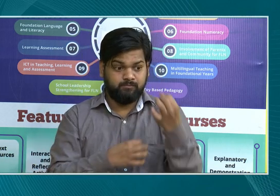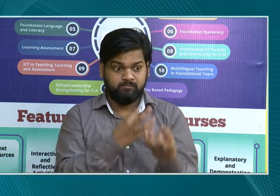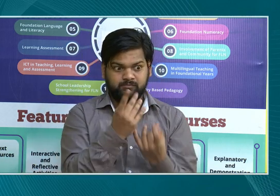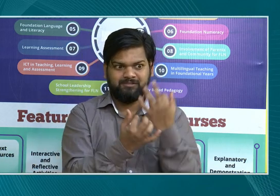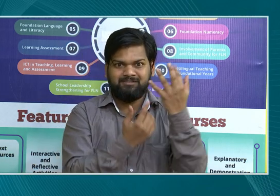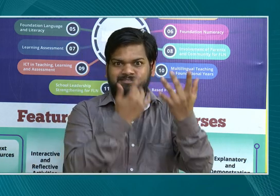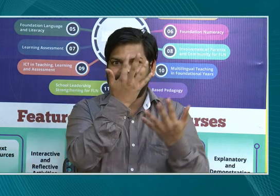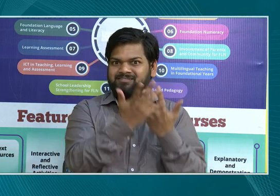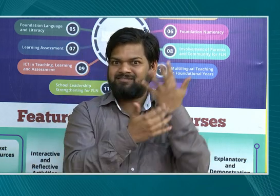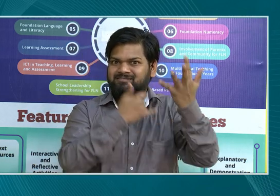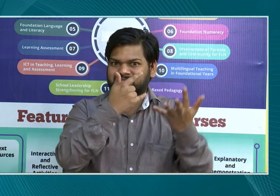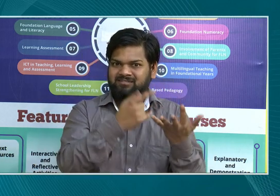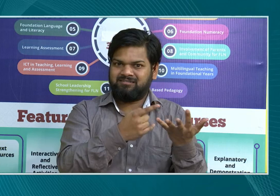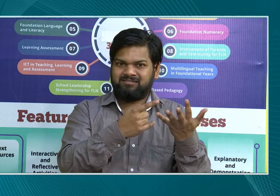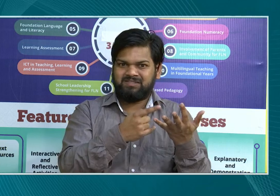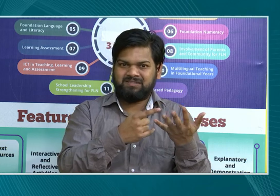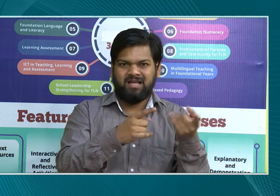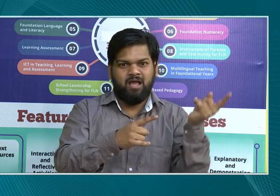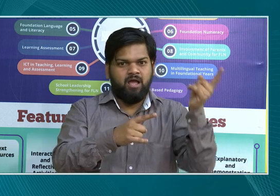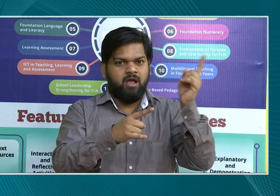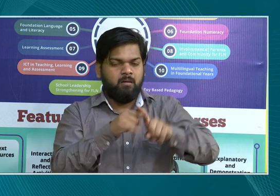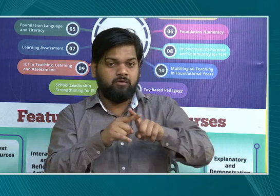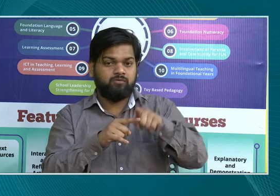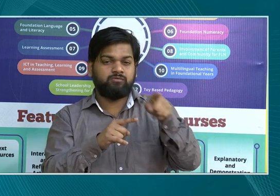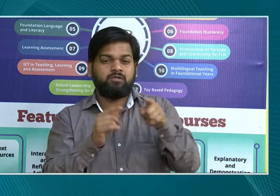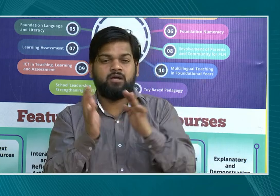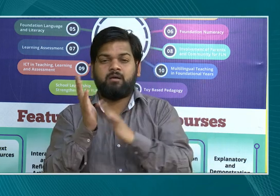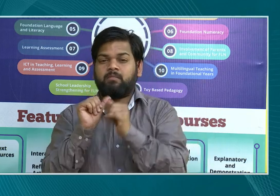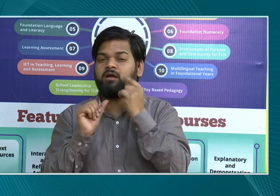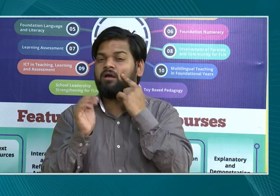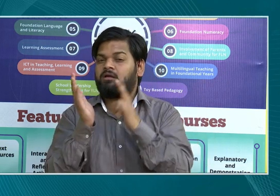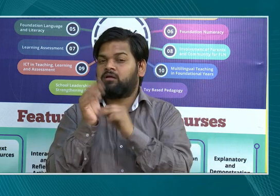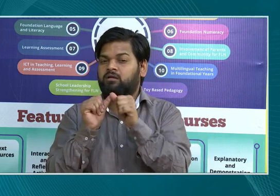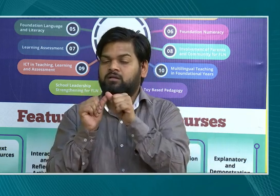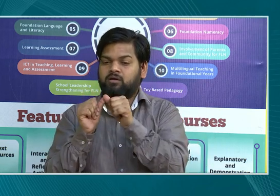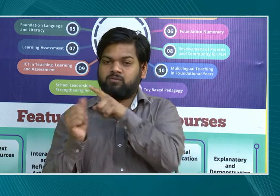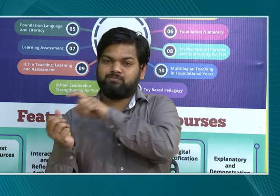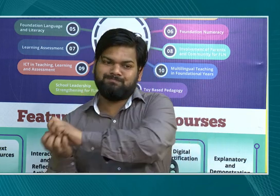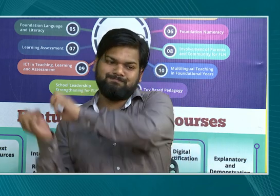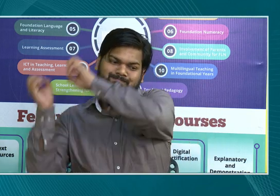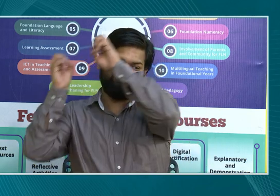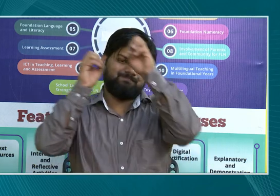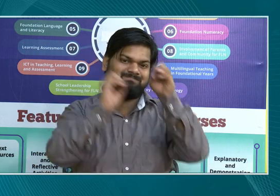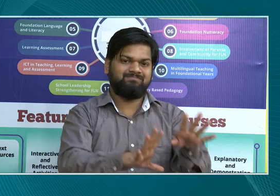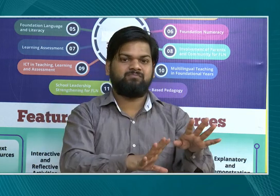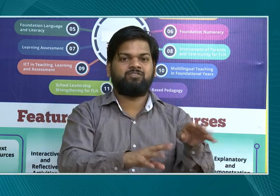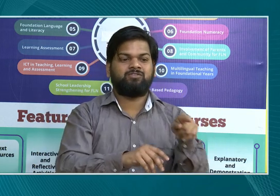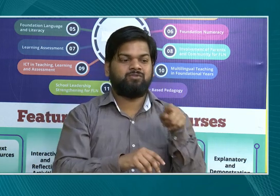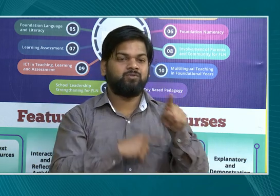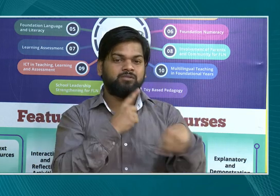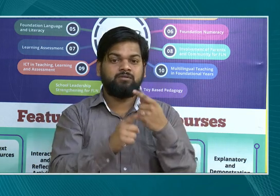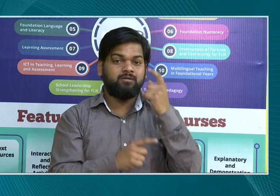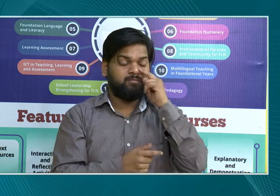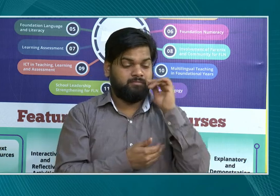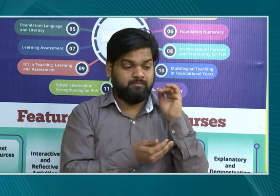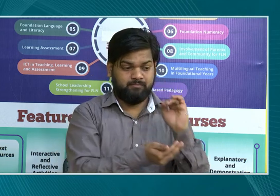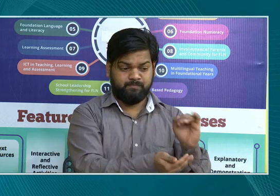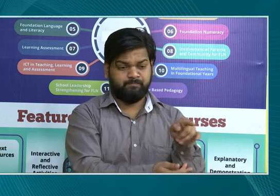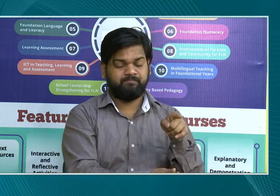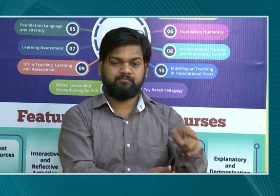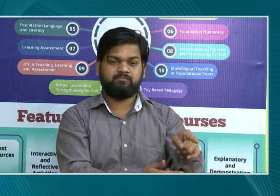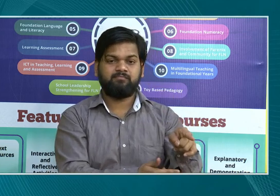भी देखते हुई आज में उसे मैं को जोंक दिया जाता है और वह बच्ची उसमें आप उसका बलिदान जो है